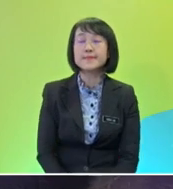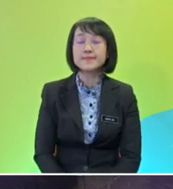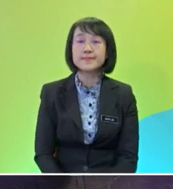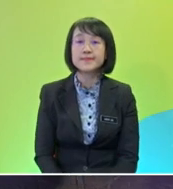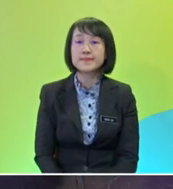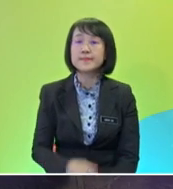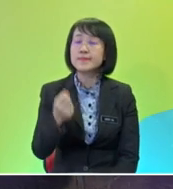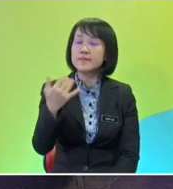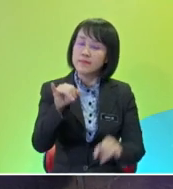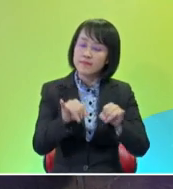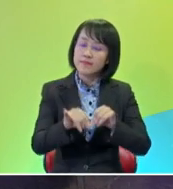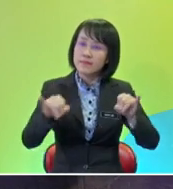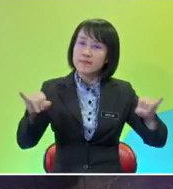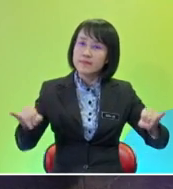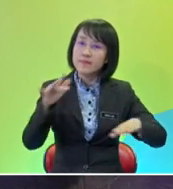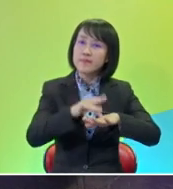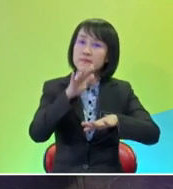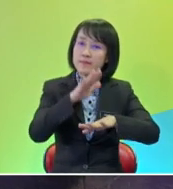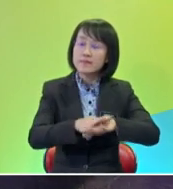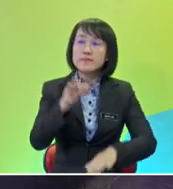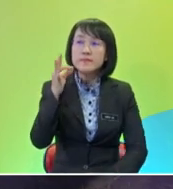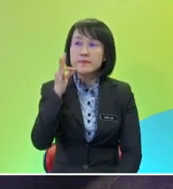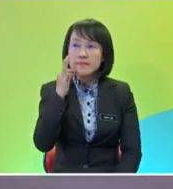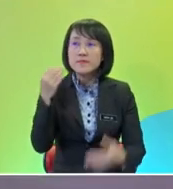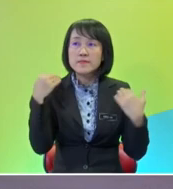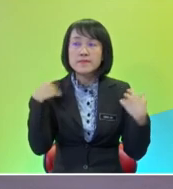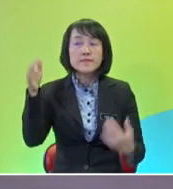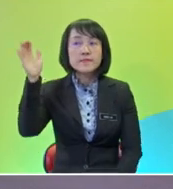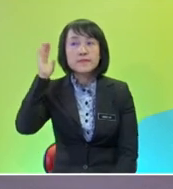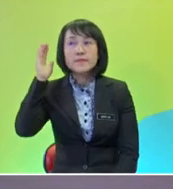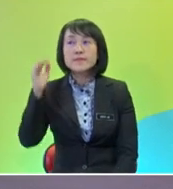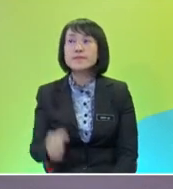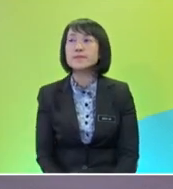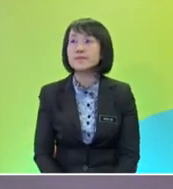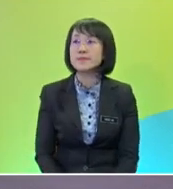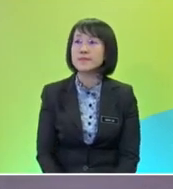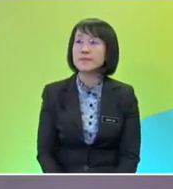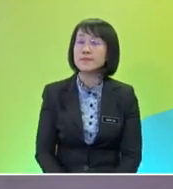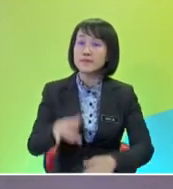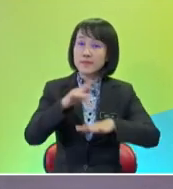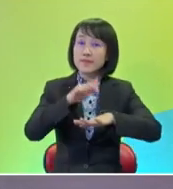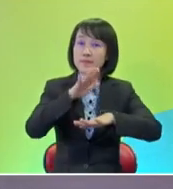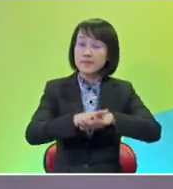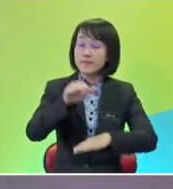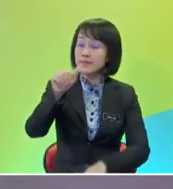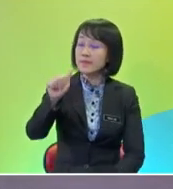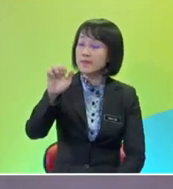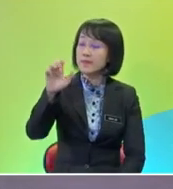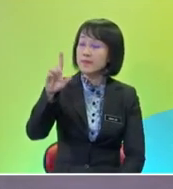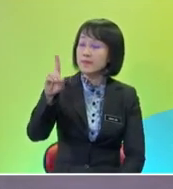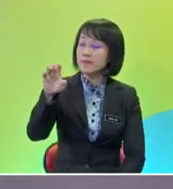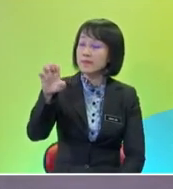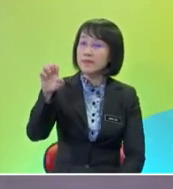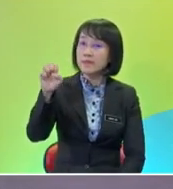Berapa jenis nyamuk yang rasa-rasanya Syafiqah pernah dengar? Nyamuk jenis nyamuk Aedes pernah cikgu dengan